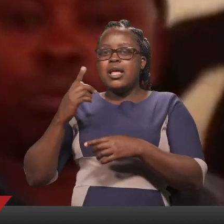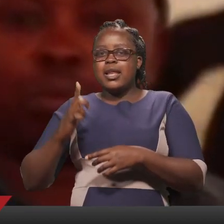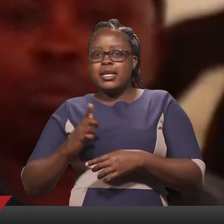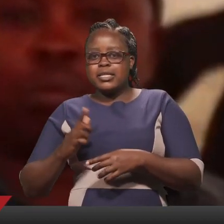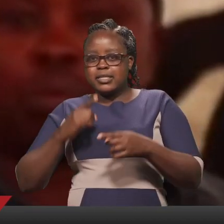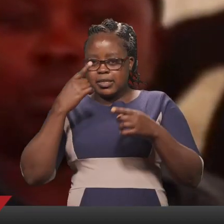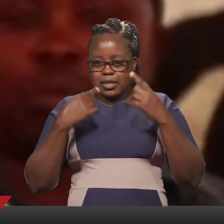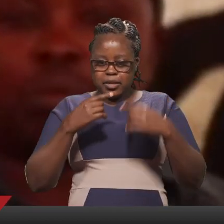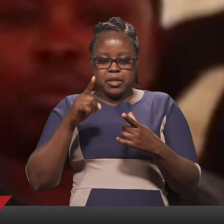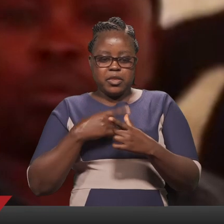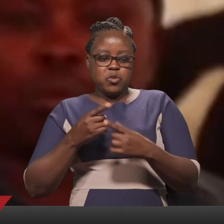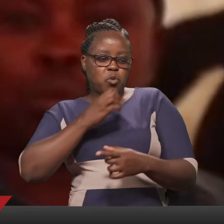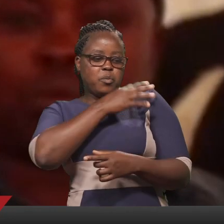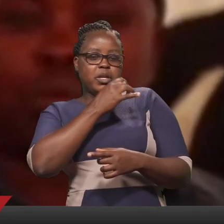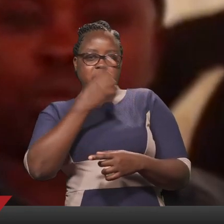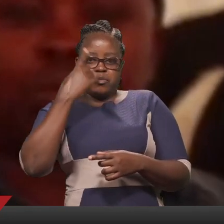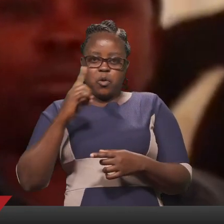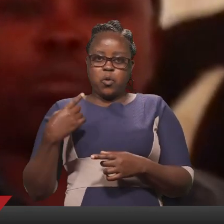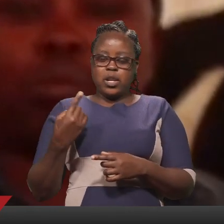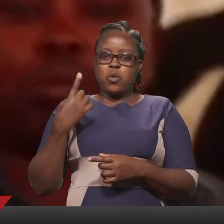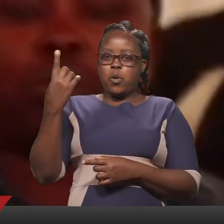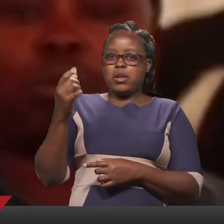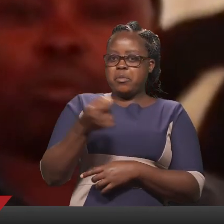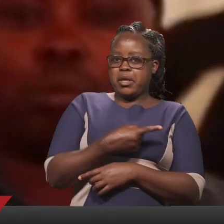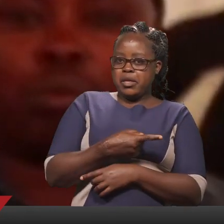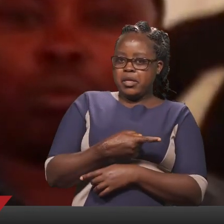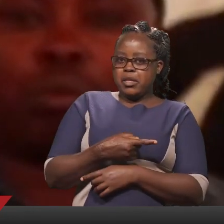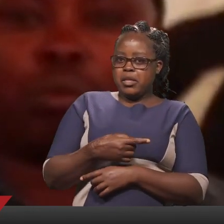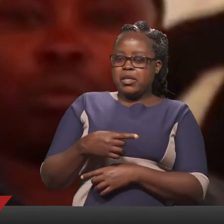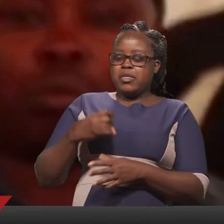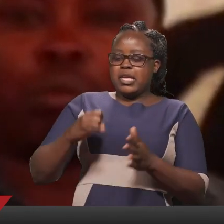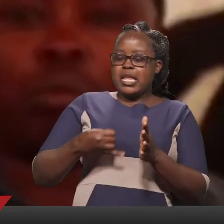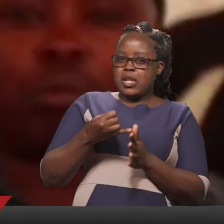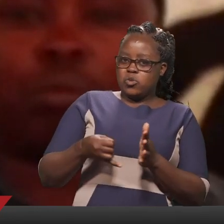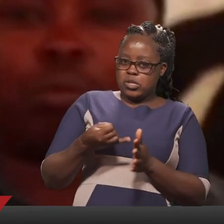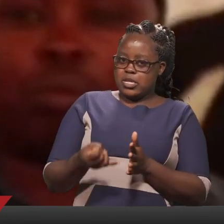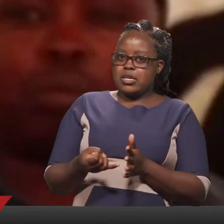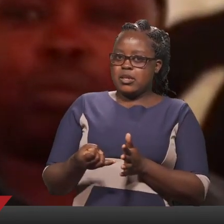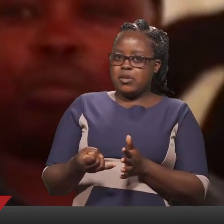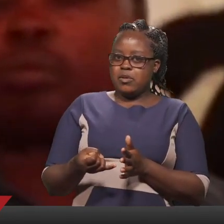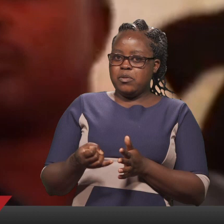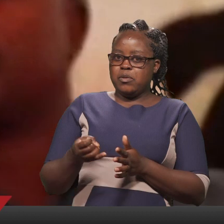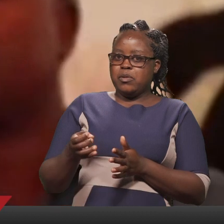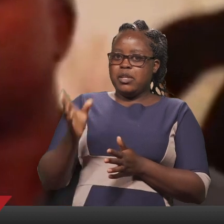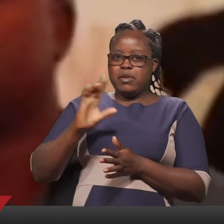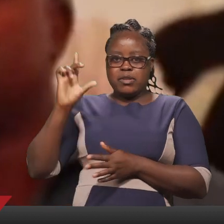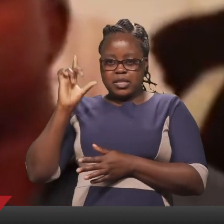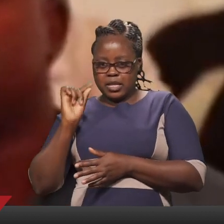ulipata wamama wakilia na ulicomplain. Na hii ulicomplain ilikuwa mwezi moja. Ministry of